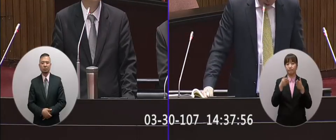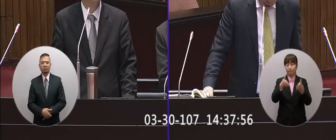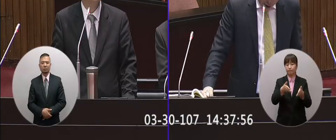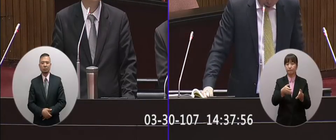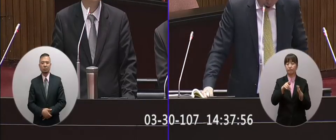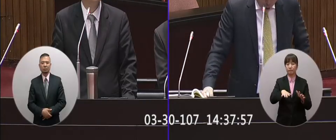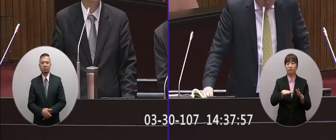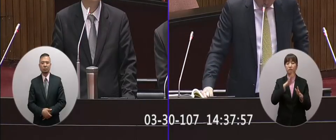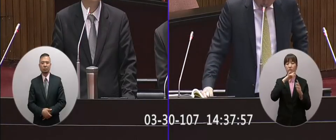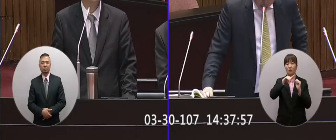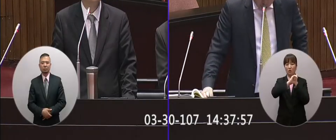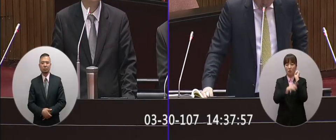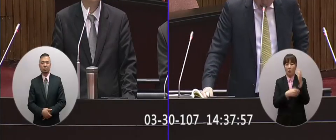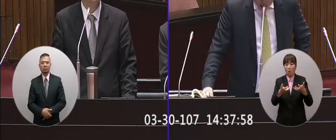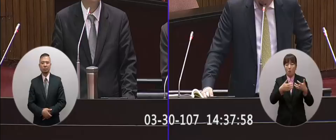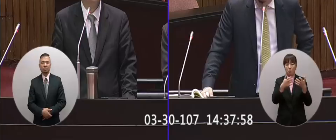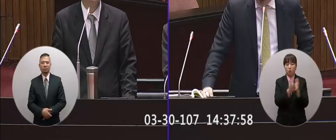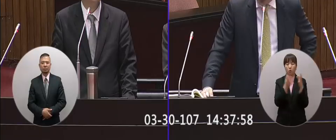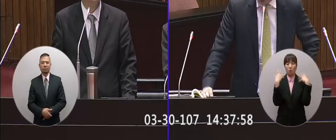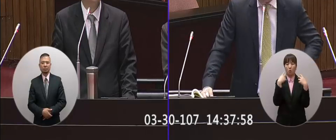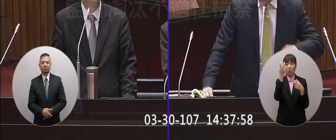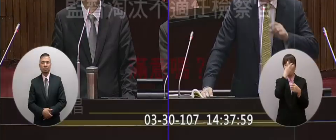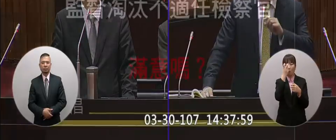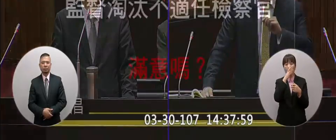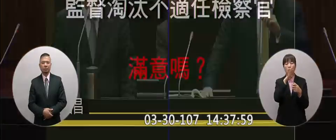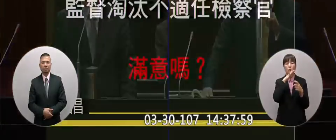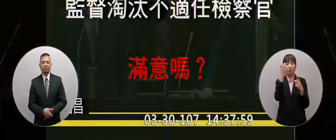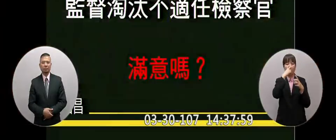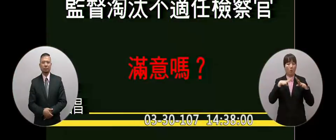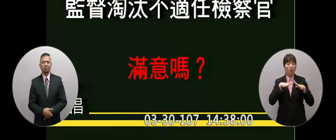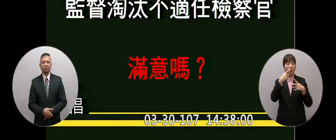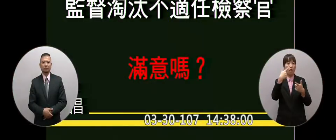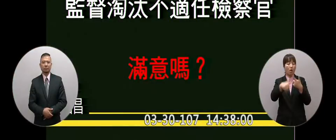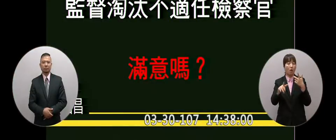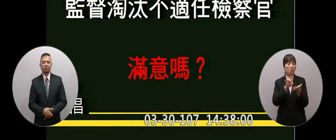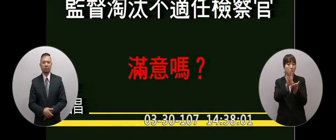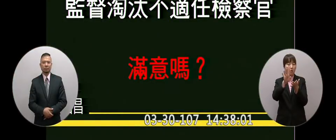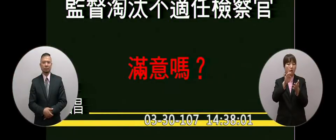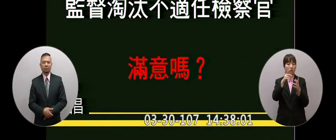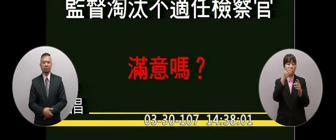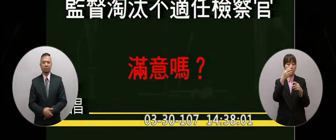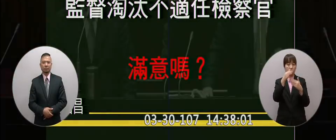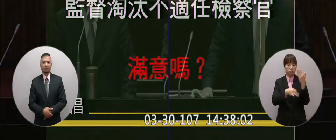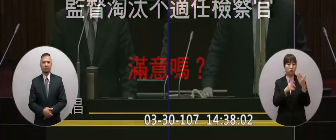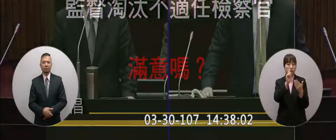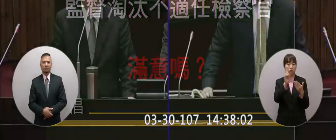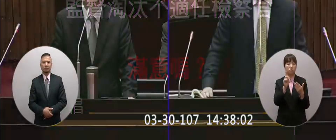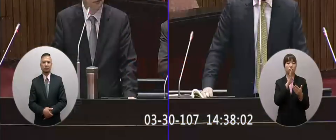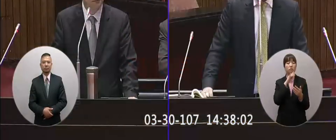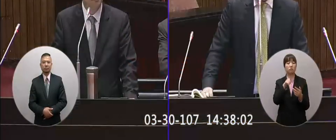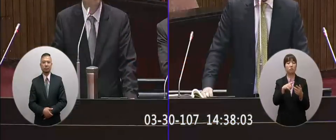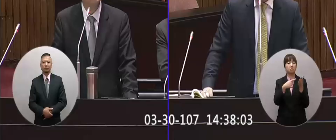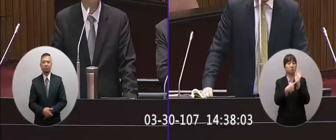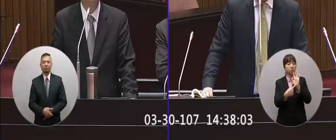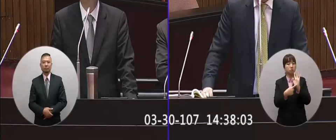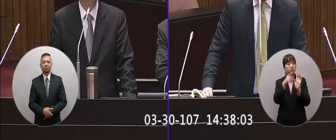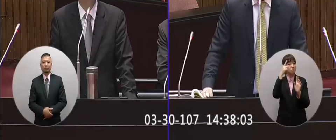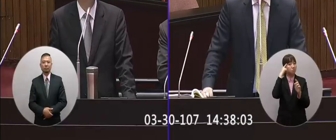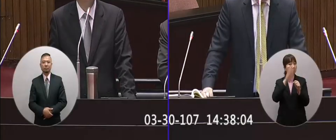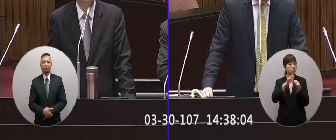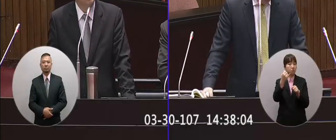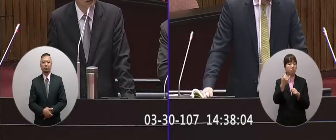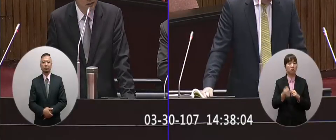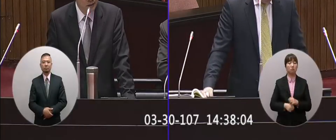于目前法务部监督淘汰不适任检察官，他们的具体作为，请问院长，他们的表现您满